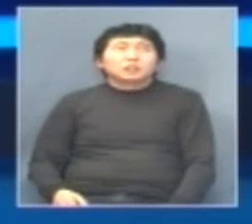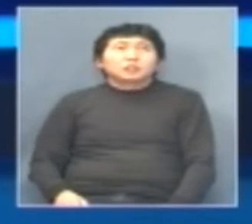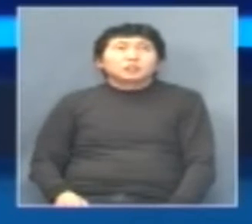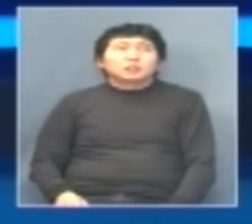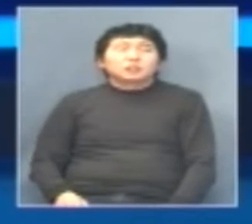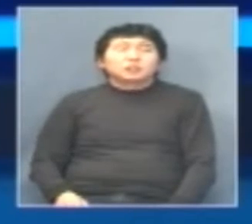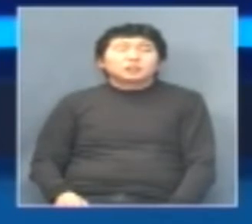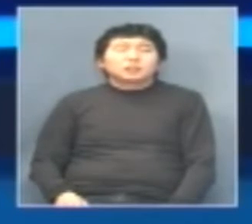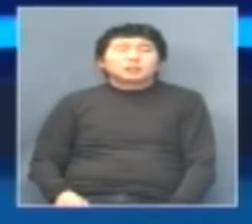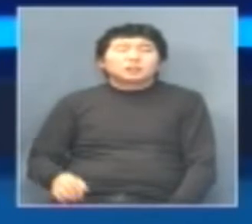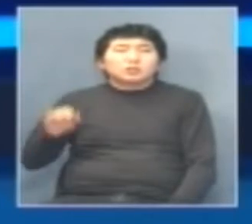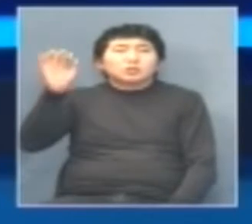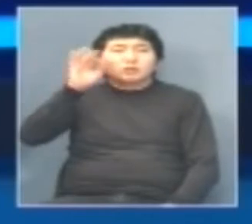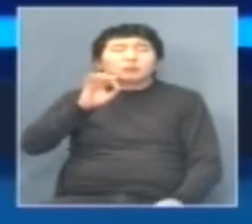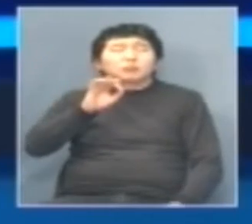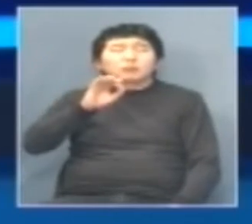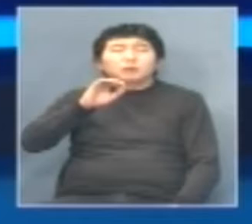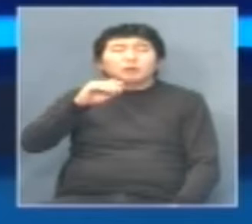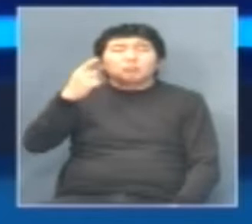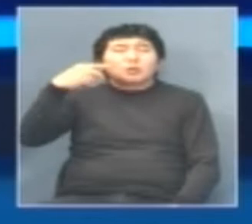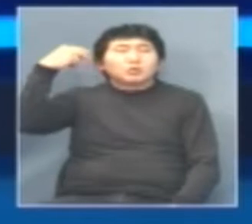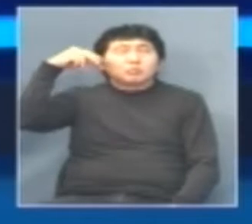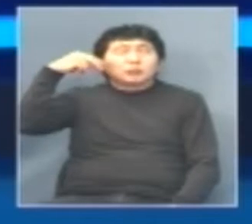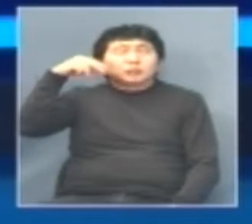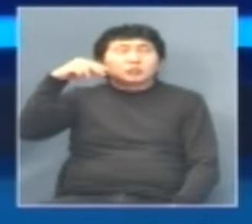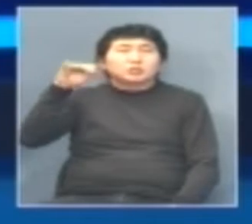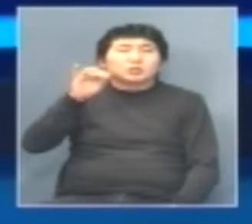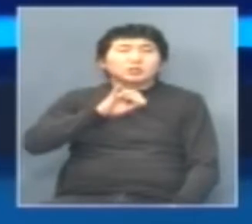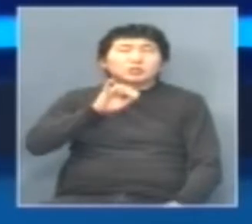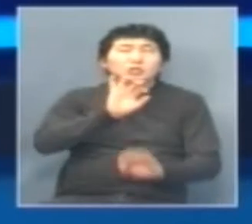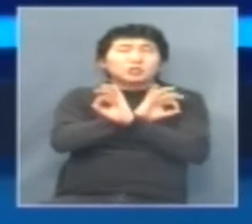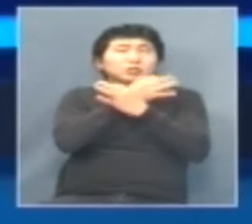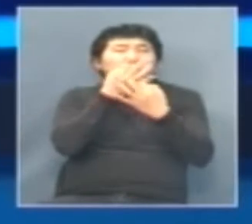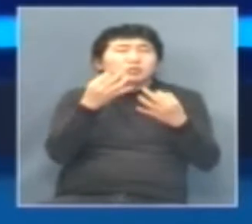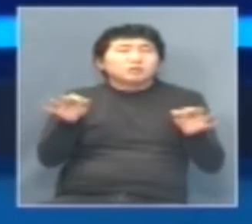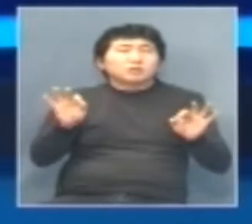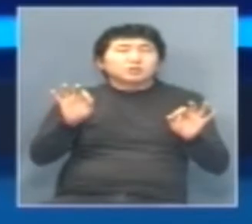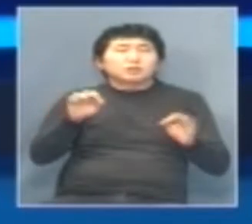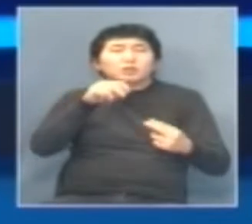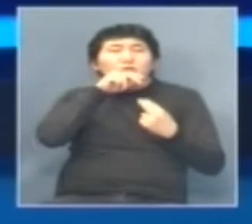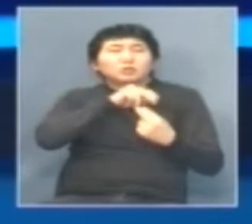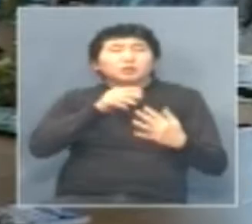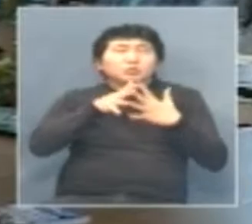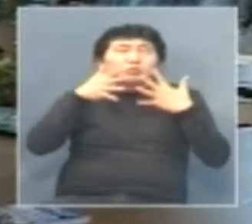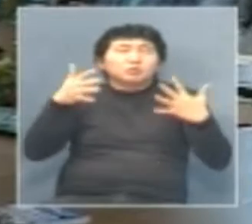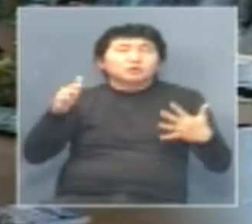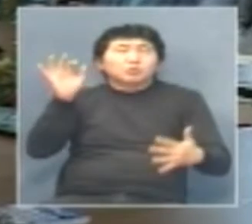үстелде елбасының тәуелсіз Қазақстанның жетістіктеріне қосқан еңбегі зор екені айтылды.